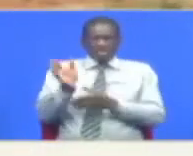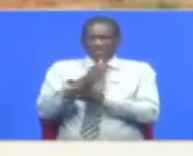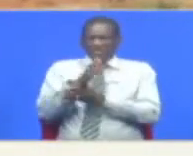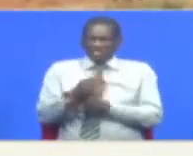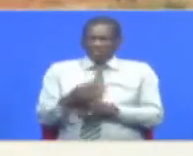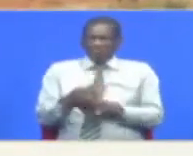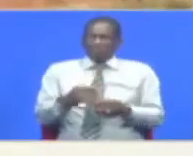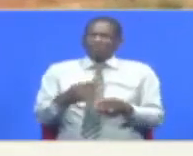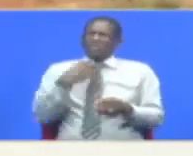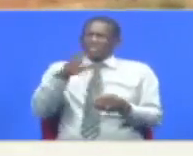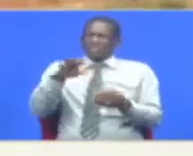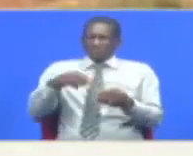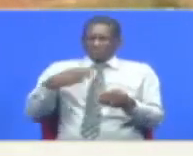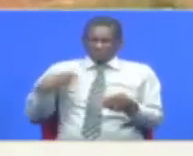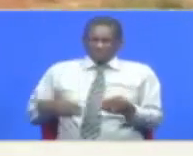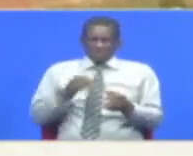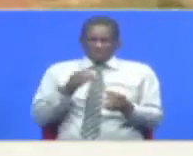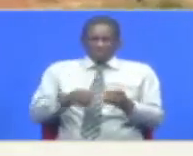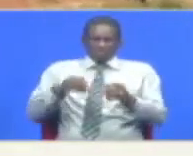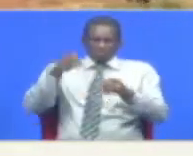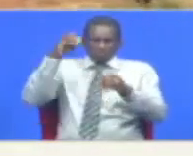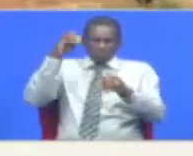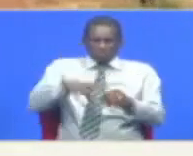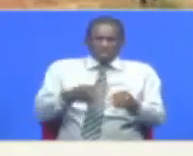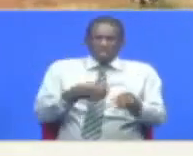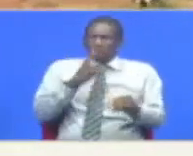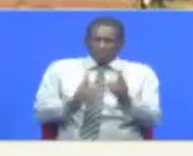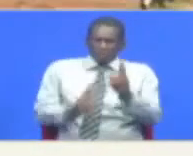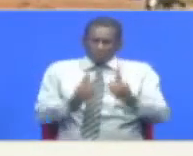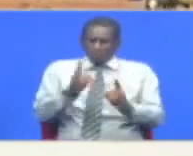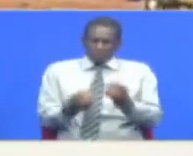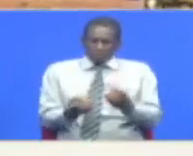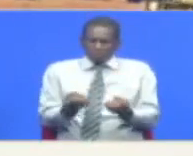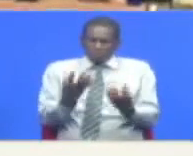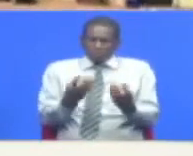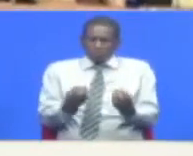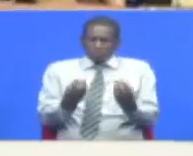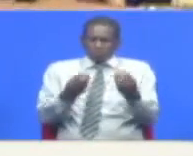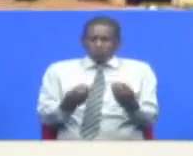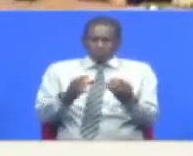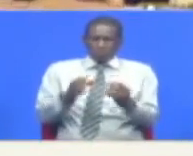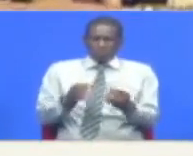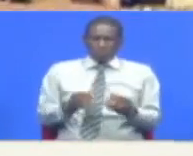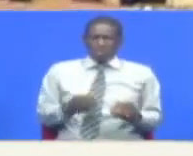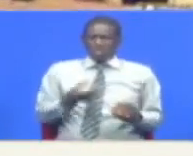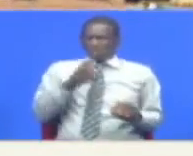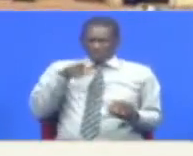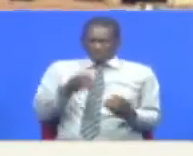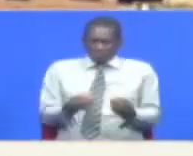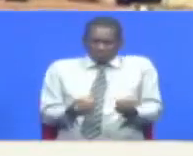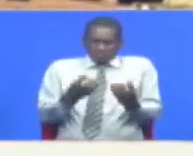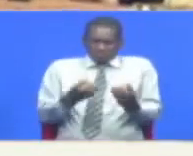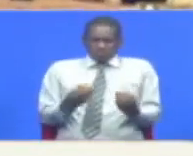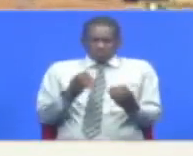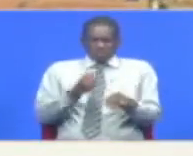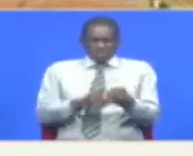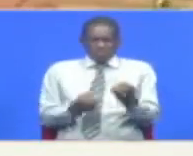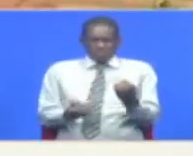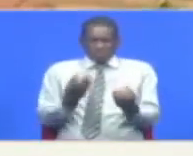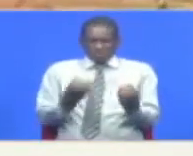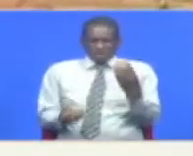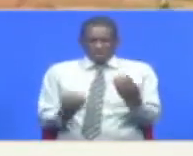Kwanza ukiweka kwa maji unaipika, unaona kama inatoa pofu pofu. Hiyo maji yenyewe inatoa pofu pofu kitengeneza boiled,